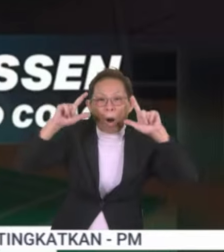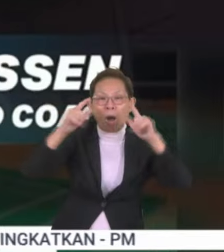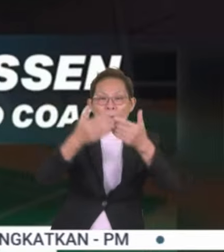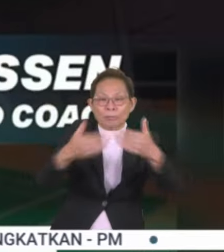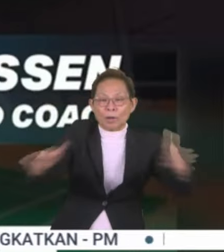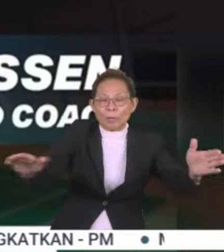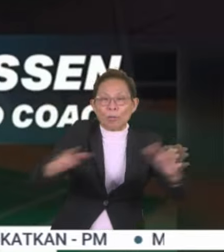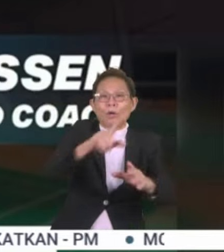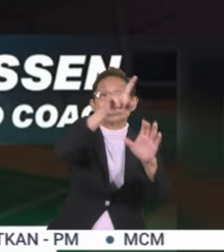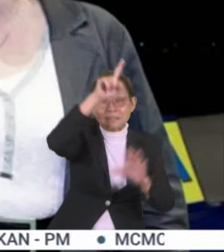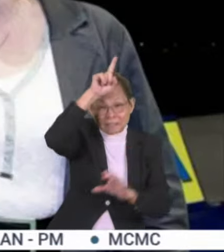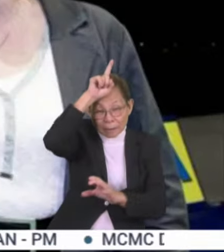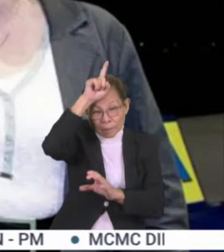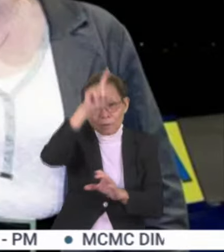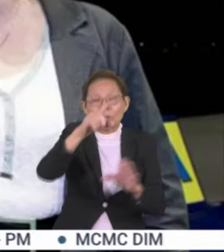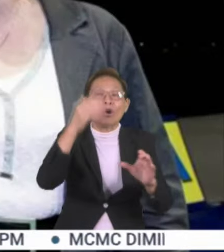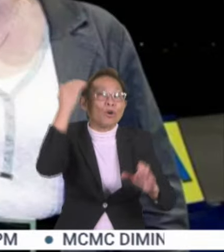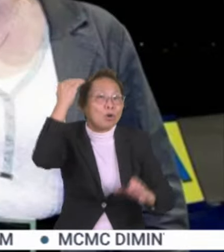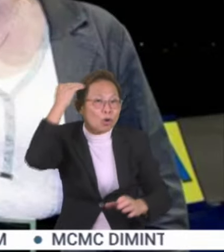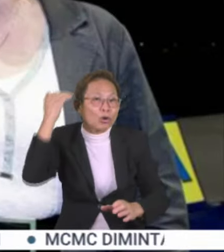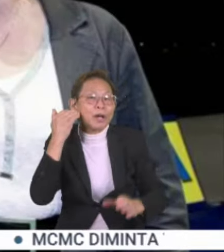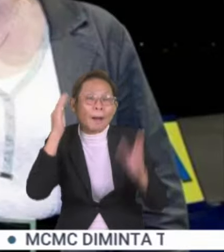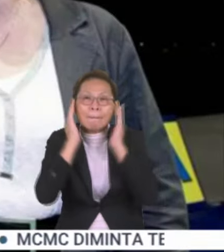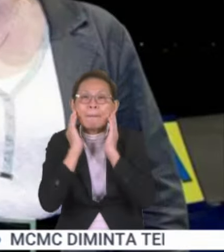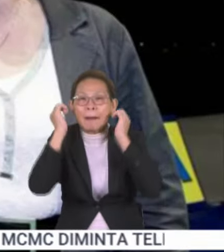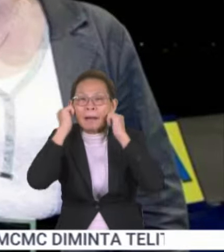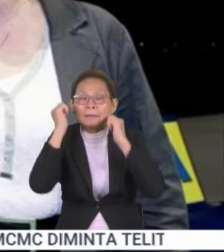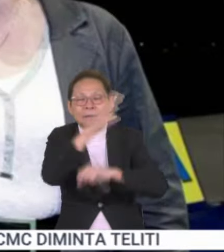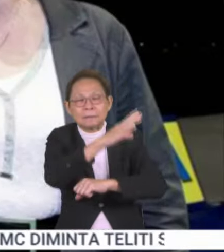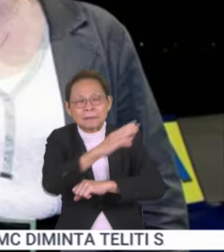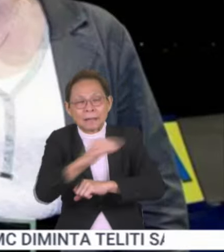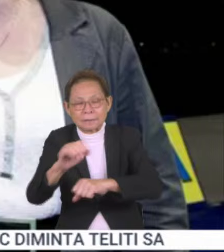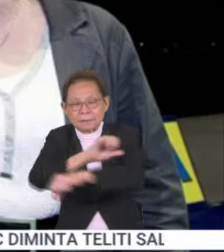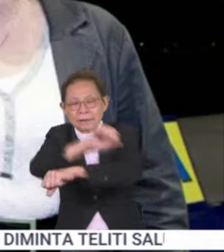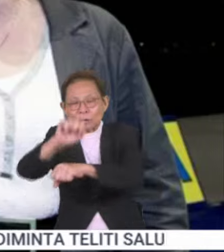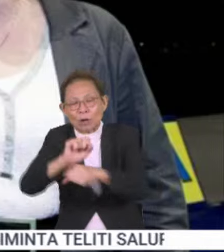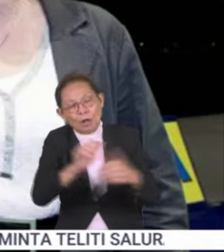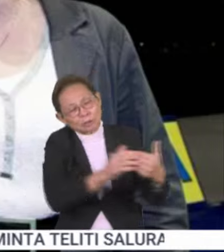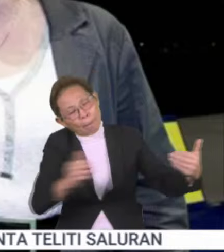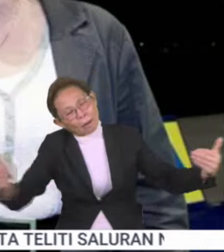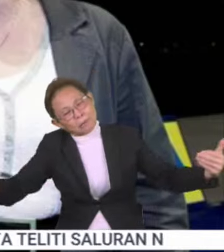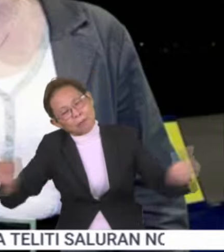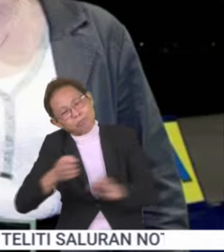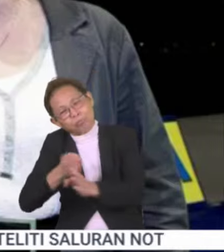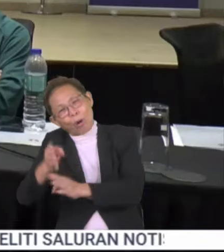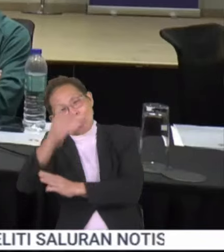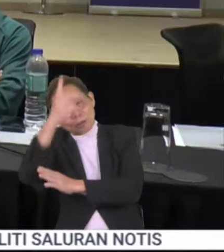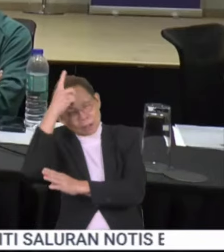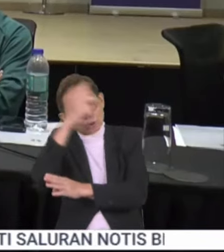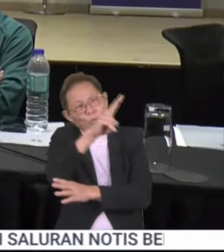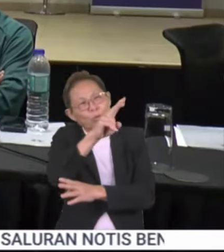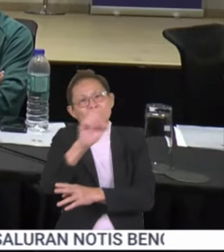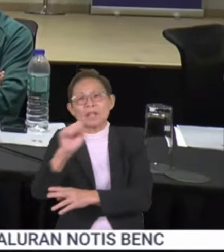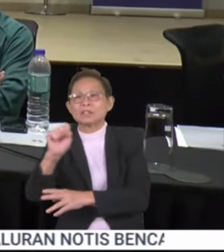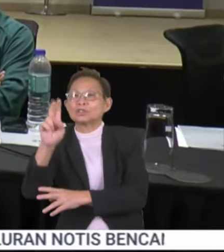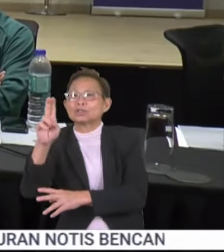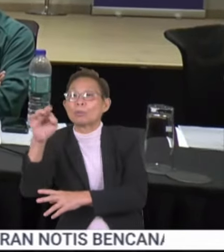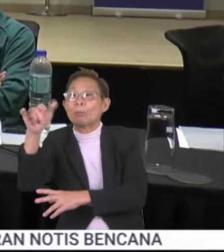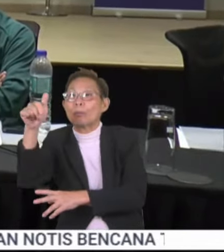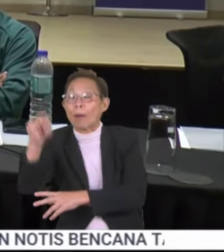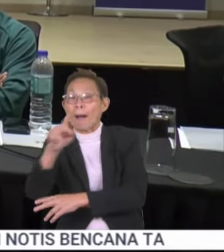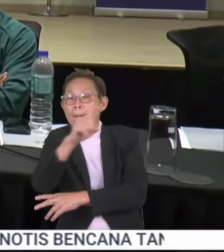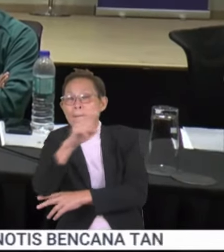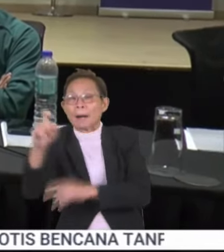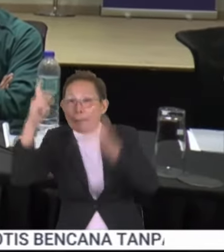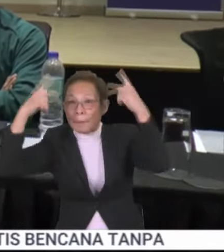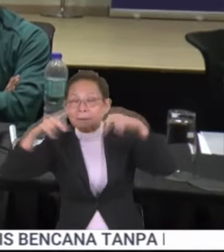Terbuka Jerman, Korea, Belanda dan Singapura sepanjang kariernya. Sementara itu, Dato' V. Subramaniam turut mengumumkan